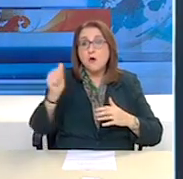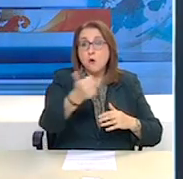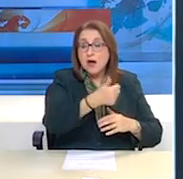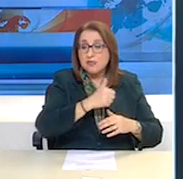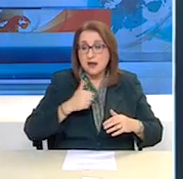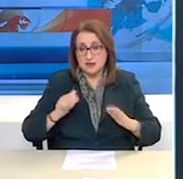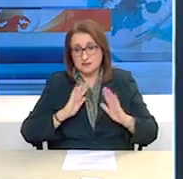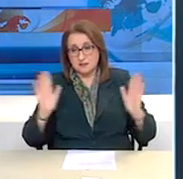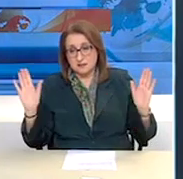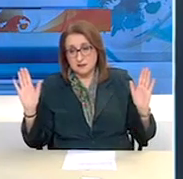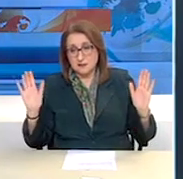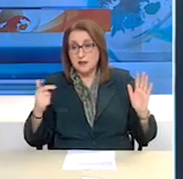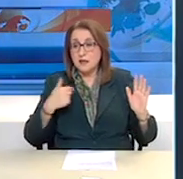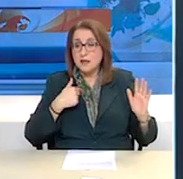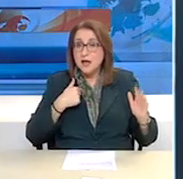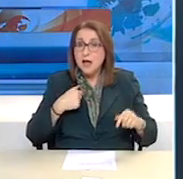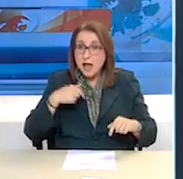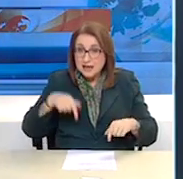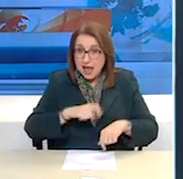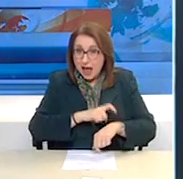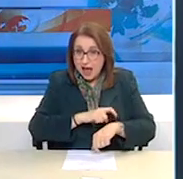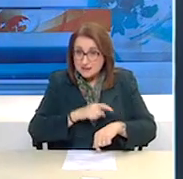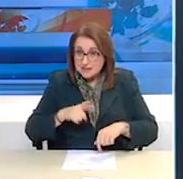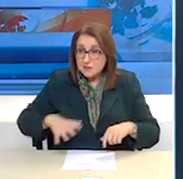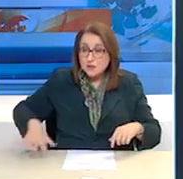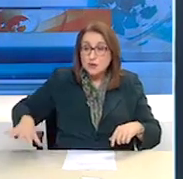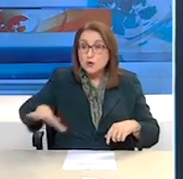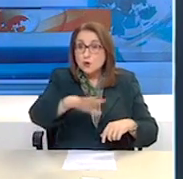δεχθούμε. Για την ίδια στιγμή που